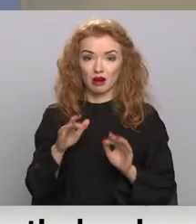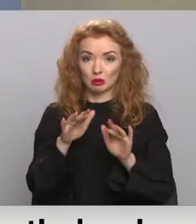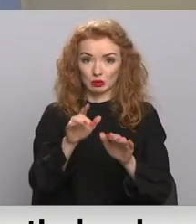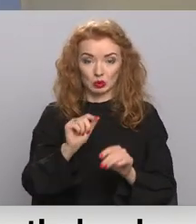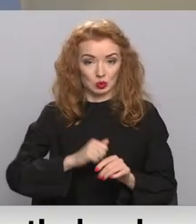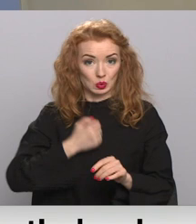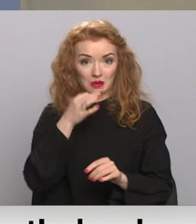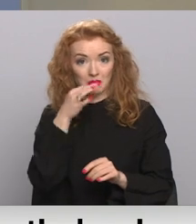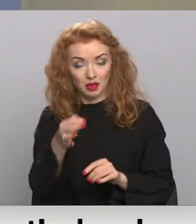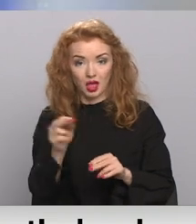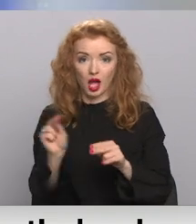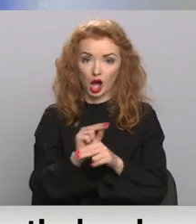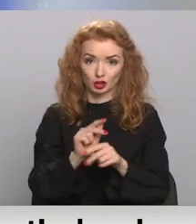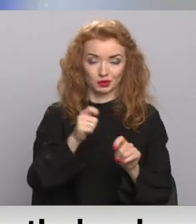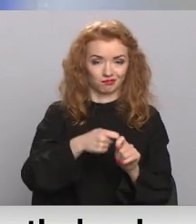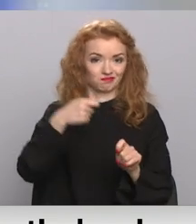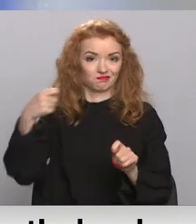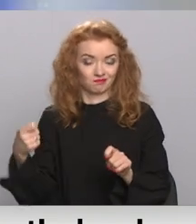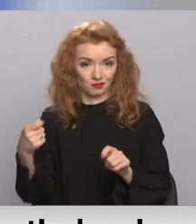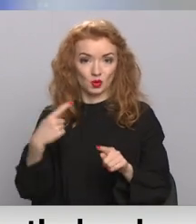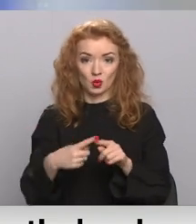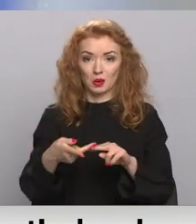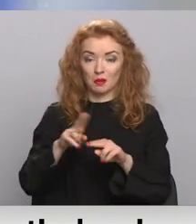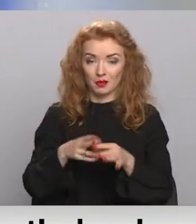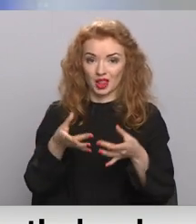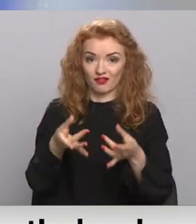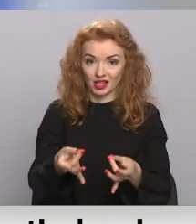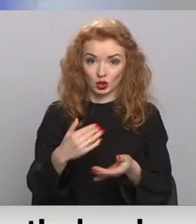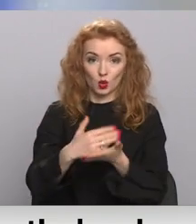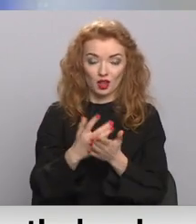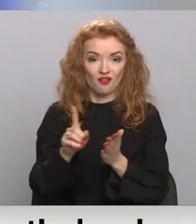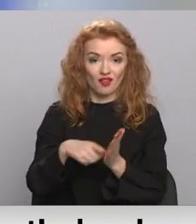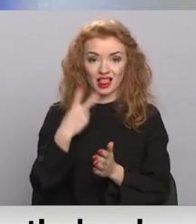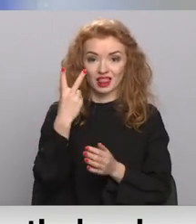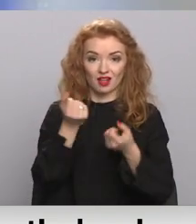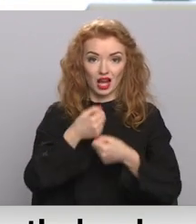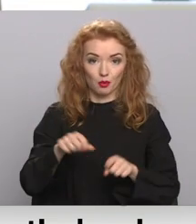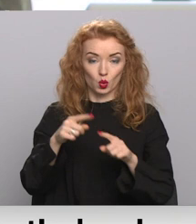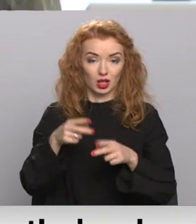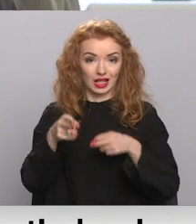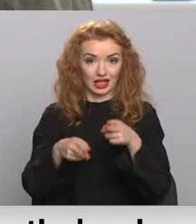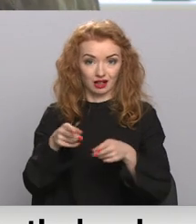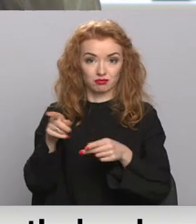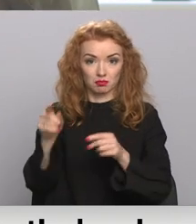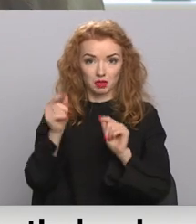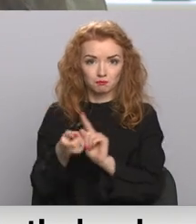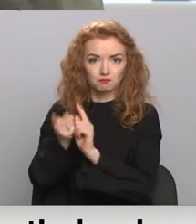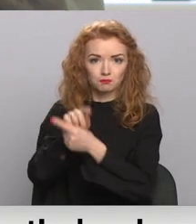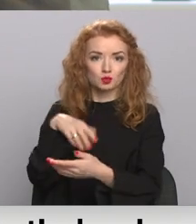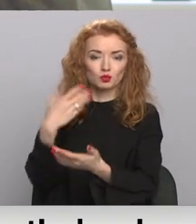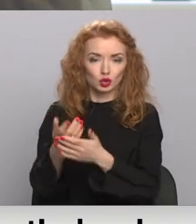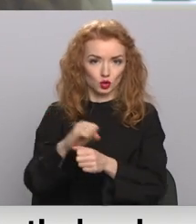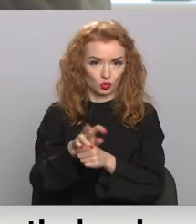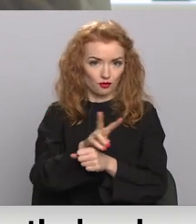neprognozējama, ārstēšanas process bieži vien ielikst. Šobrīd papildus infekcijas slimību nodaļai divas rehabilitācijas un ķirurģijas ir pārprofilētas COVID-19